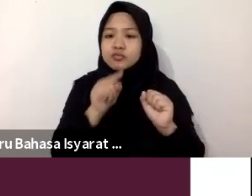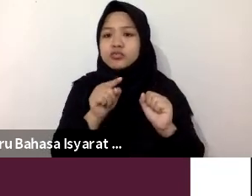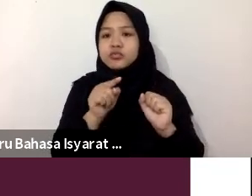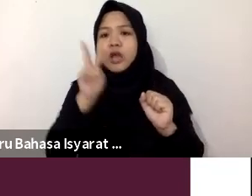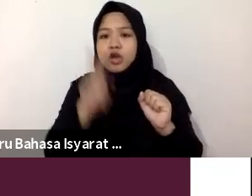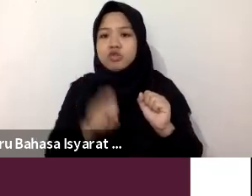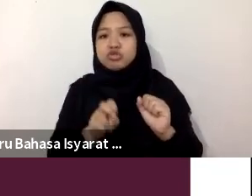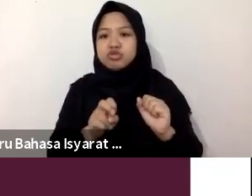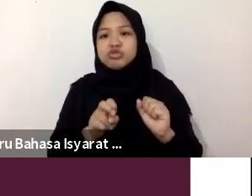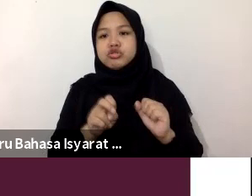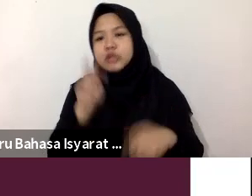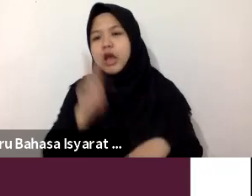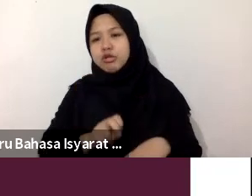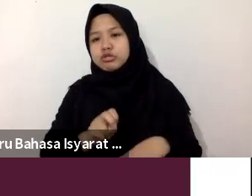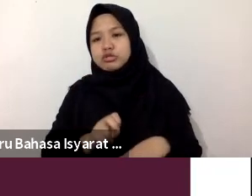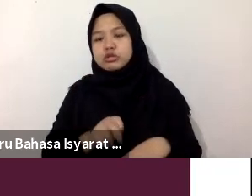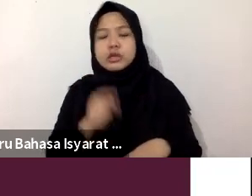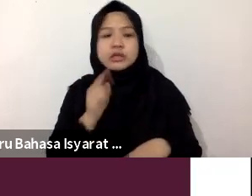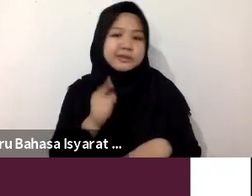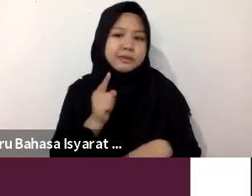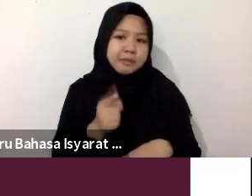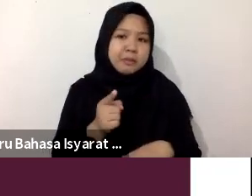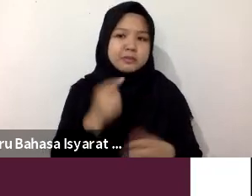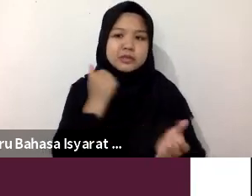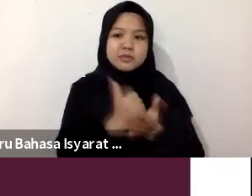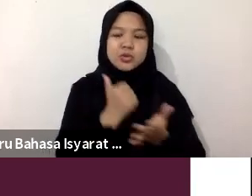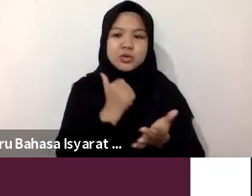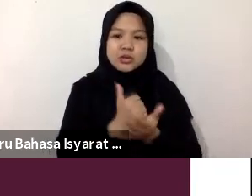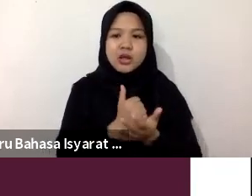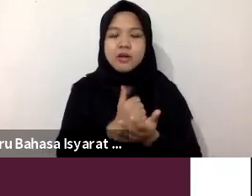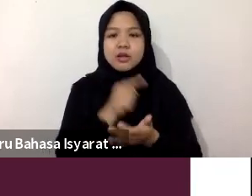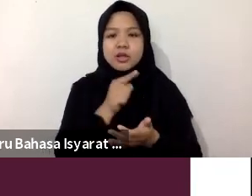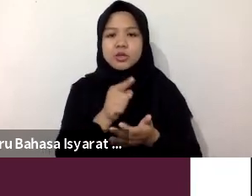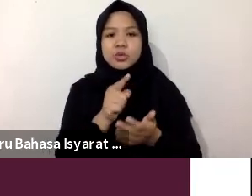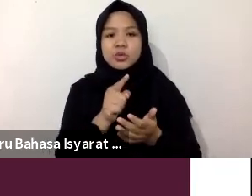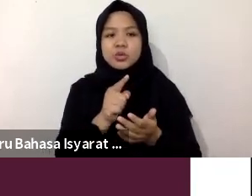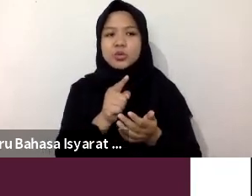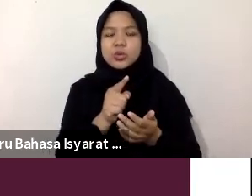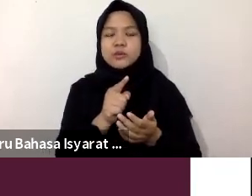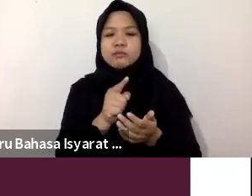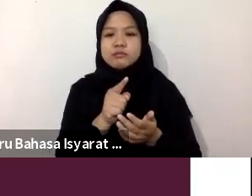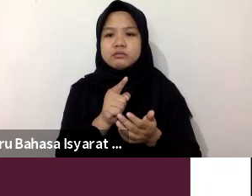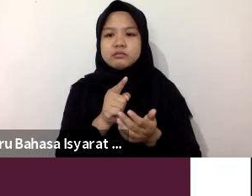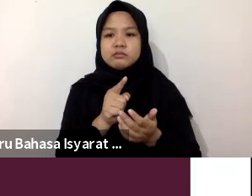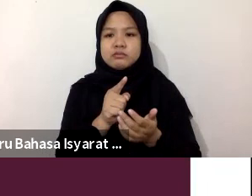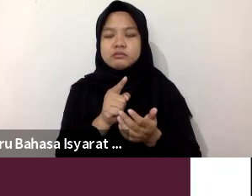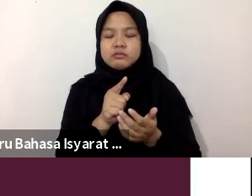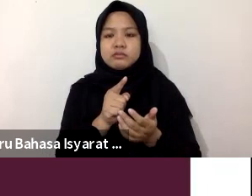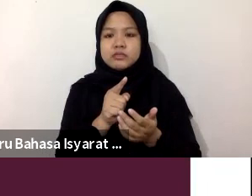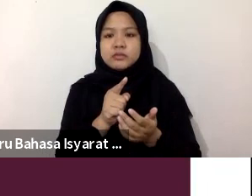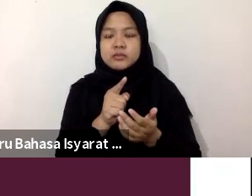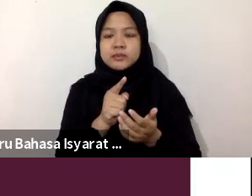harus dilaksanakan karena sebetulnya kan itu jaraknya tidak begitu, bukan